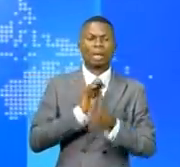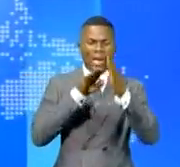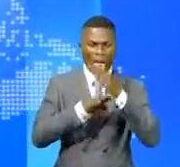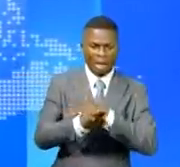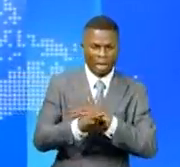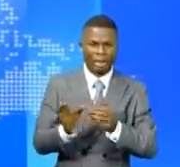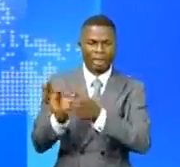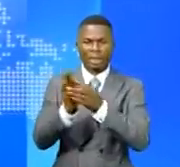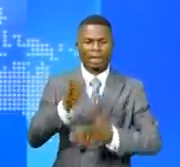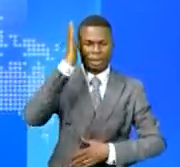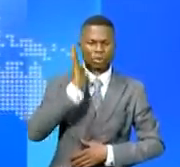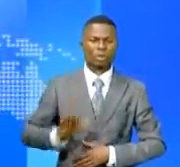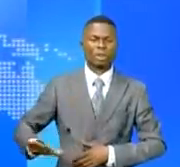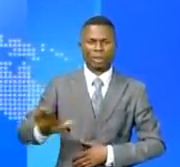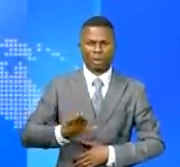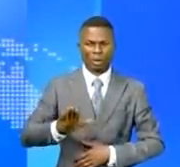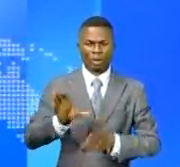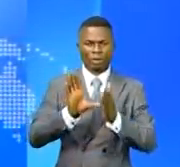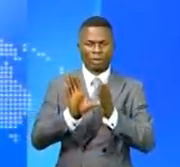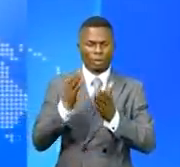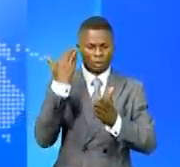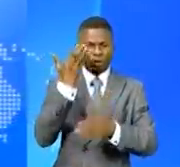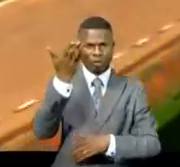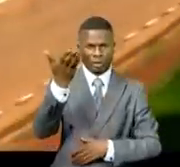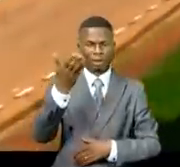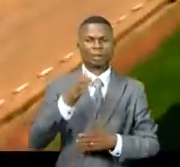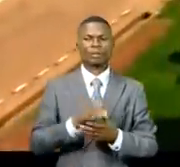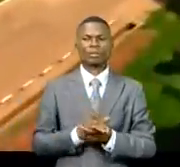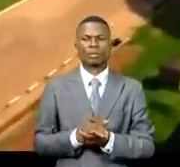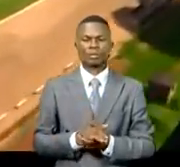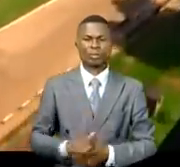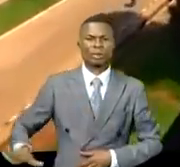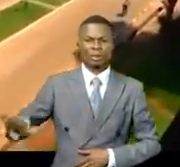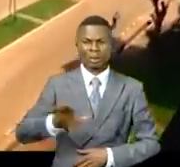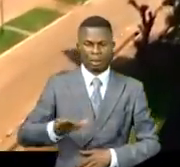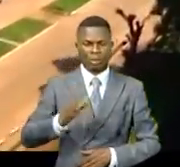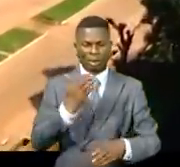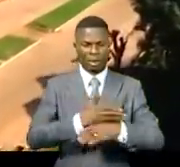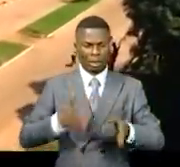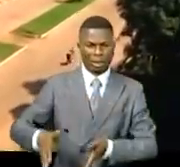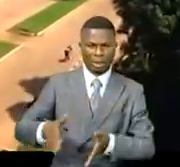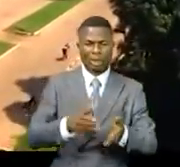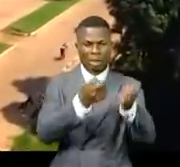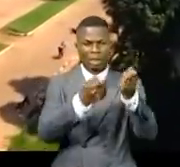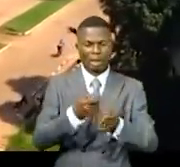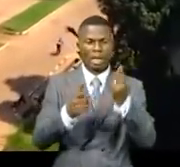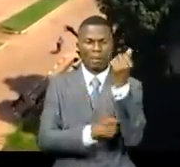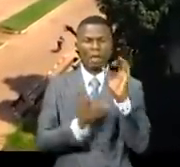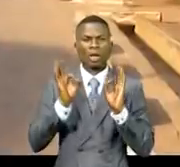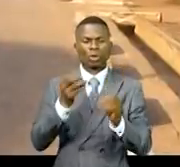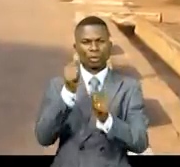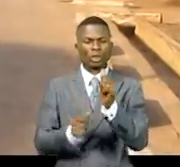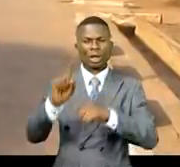l'union sacrée de la nation. Yannick Mbombo pour les reportages. La nation fait du chemin et attire de nouveaux membres chaque